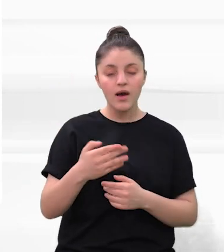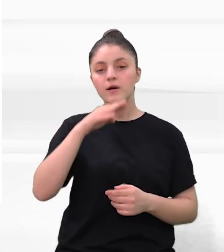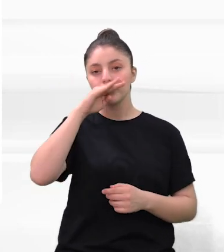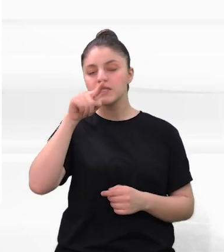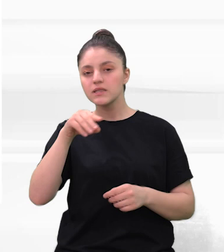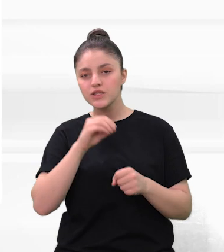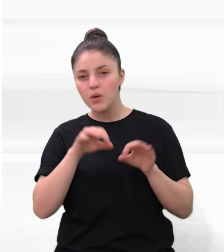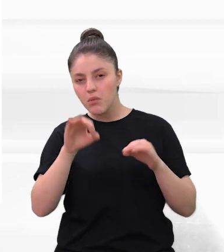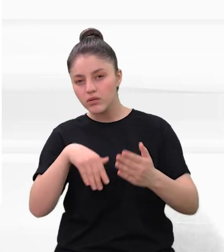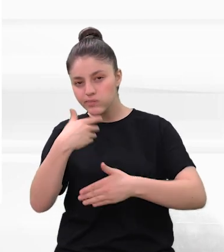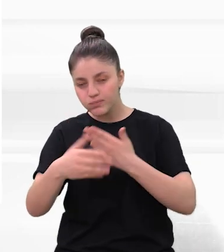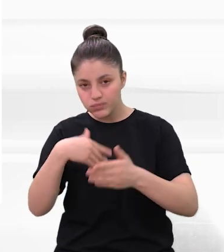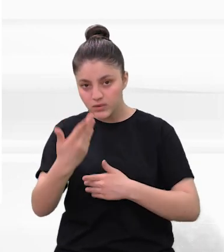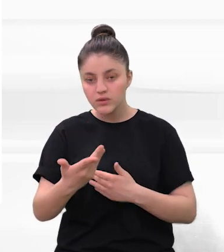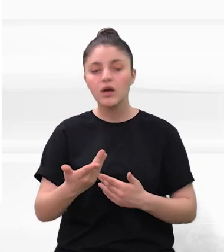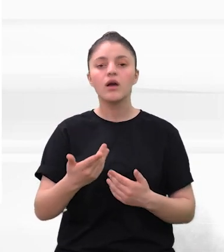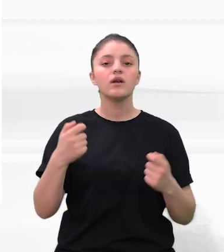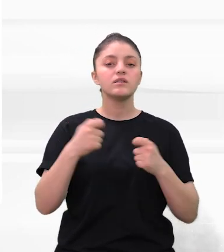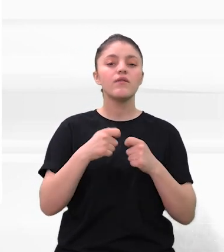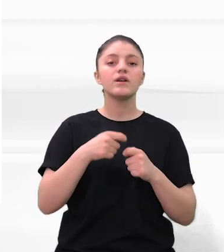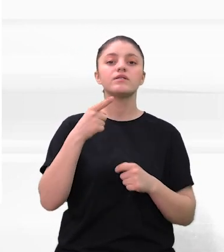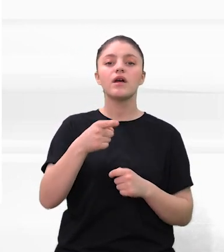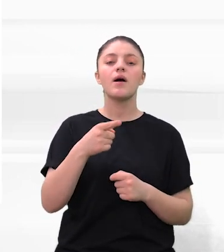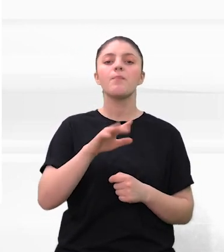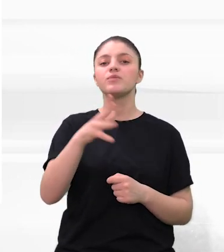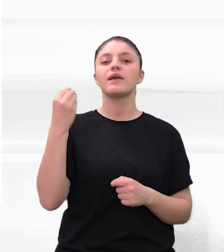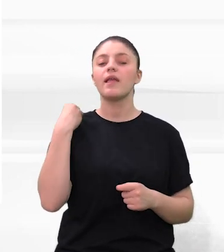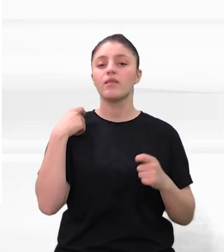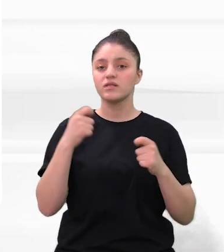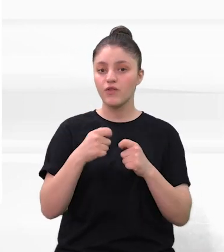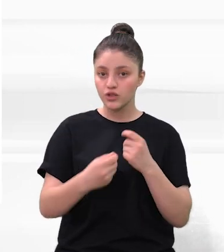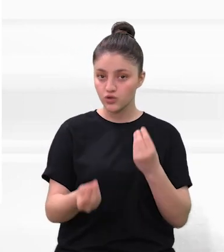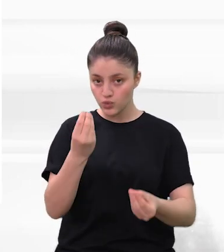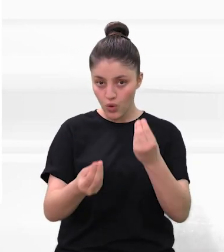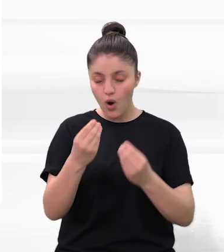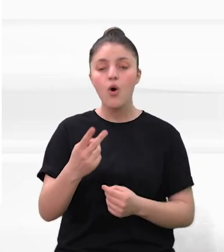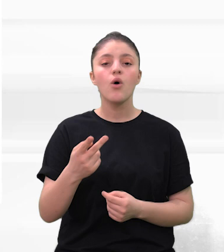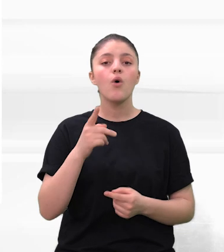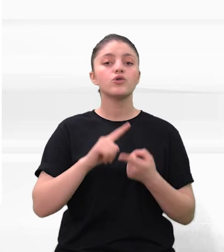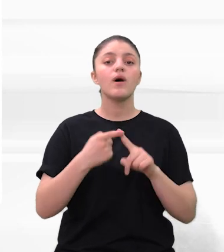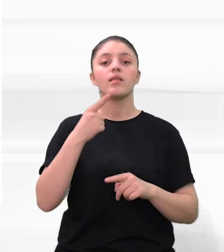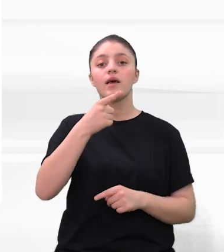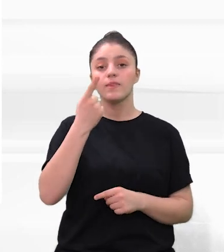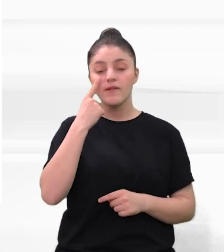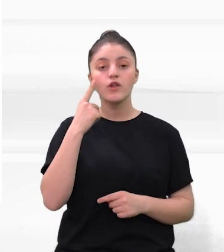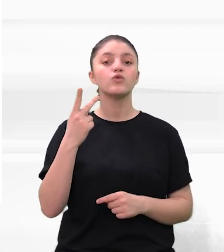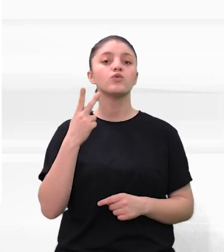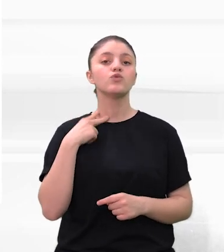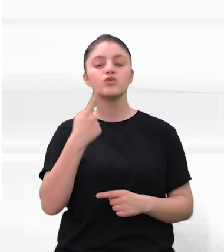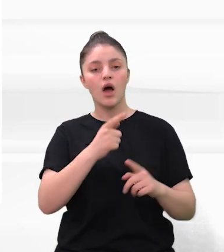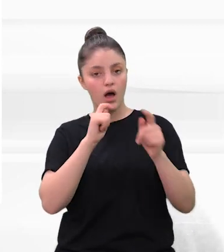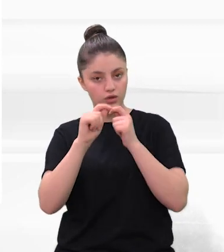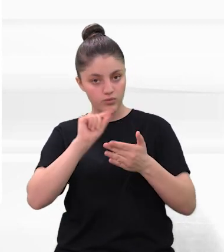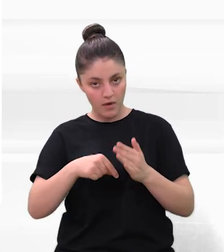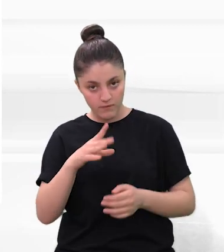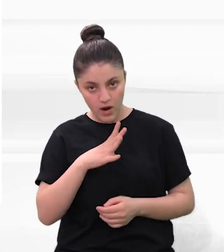Mısır valisi Mehmet Ali Paşa isyanı kalmadı Paşa'nın isyanı ve kovalama Paşa isyanı sırasında Osmanlı Devleti'nin Rusya yakınlaşması imzaladığı ateşkes antlaşması